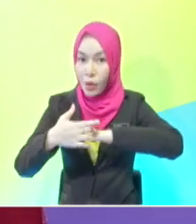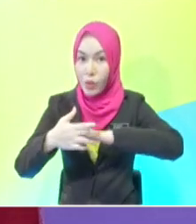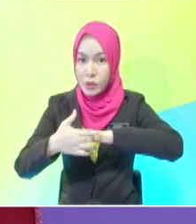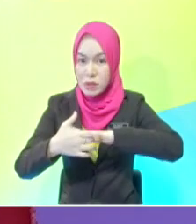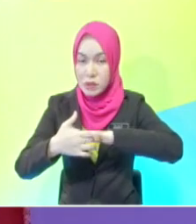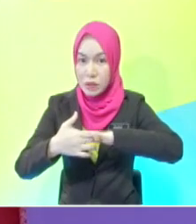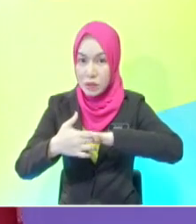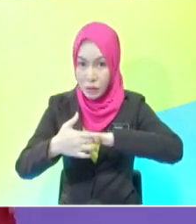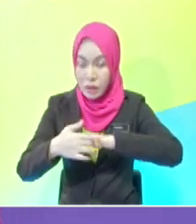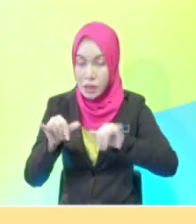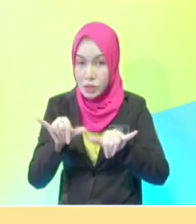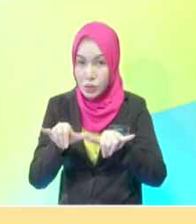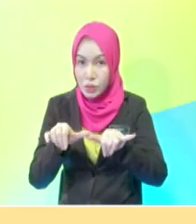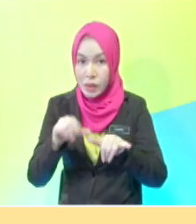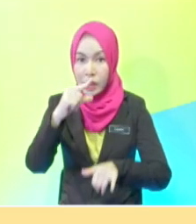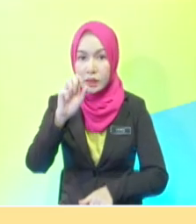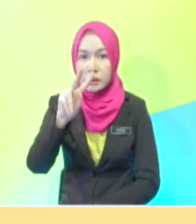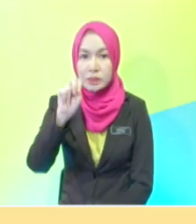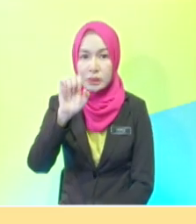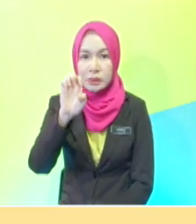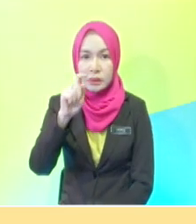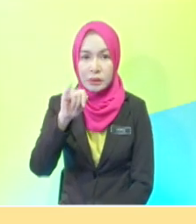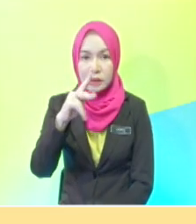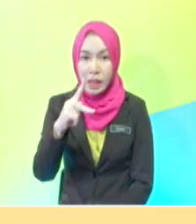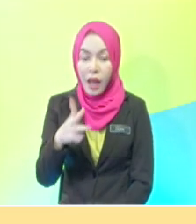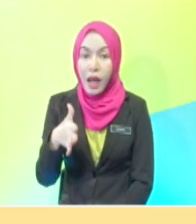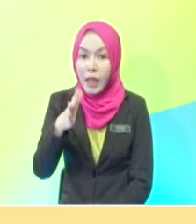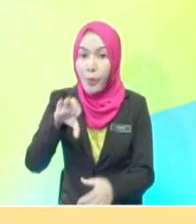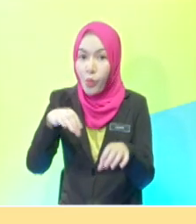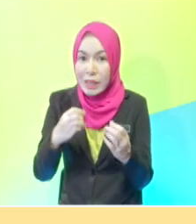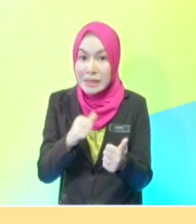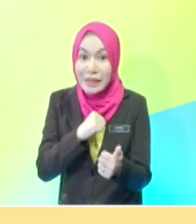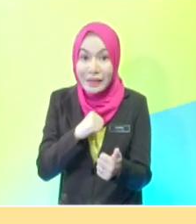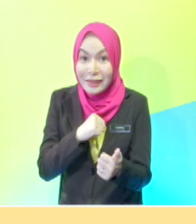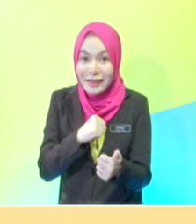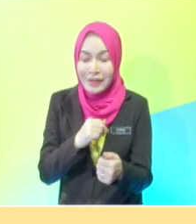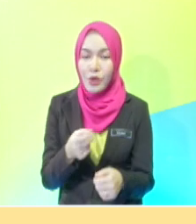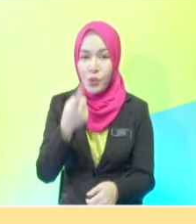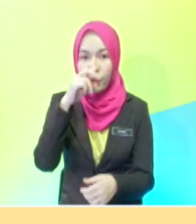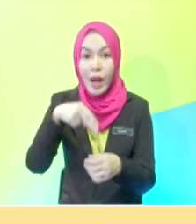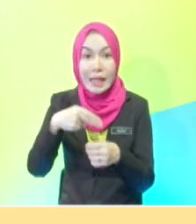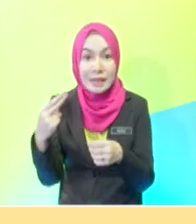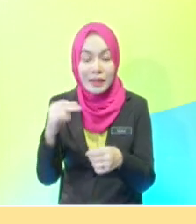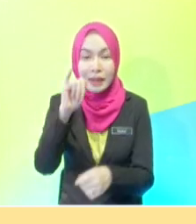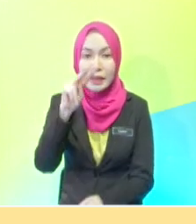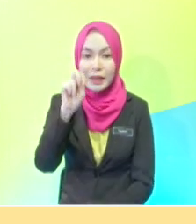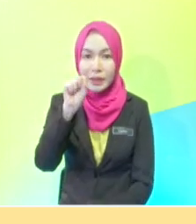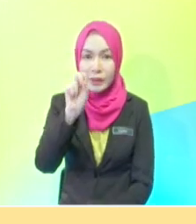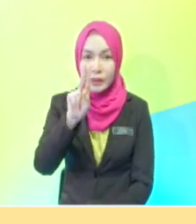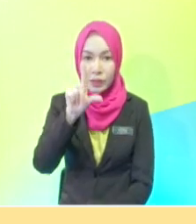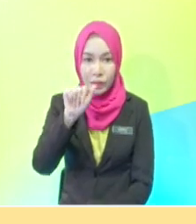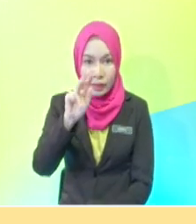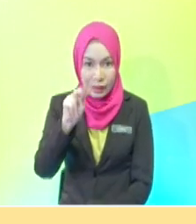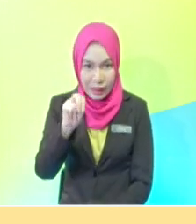Oke jadi lihat kepada wajah Di Sini yang bagaimana penghasilan insulin boleh dihasilkan secara